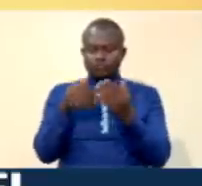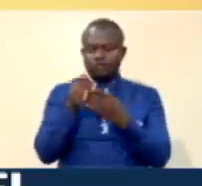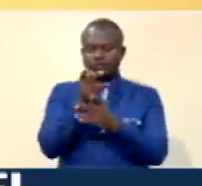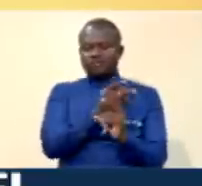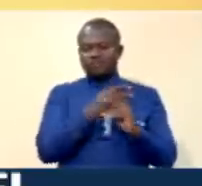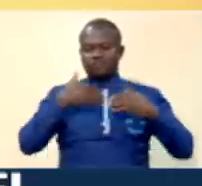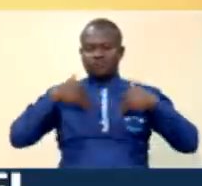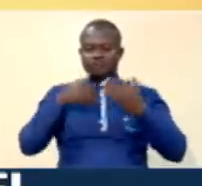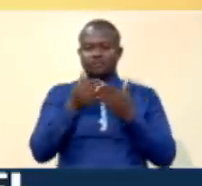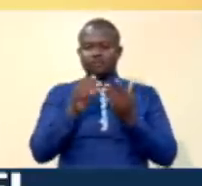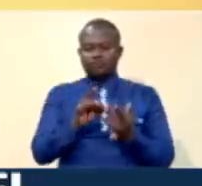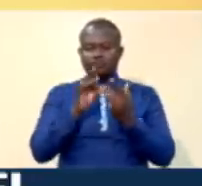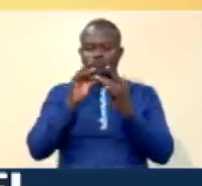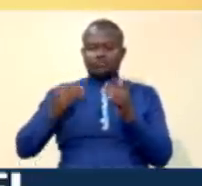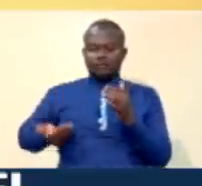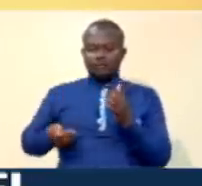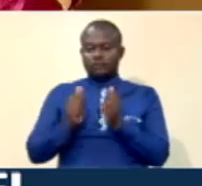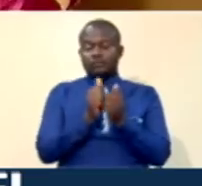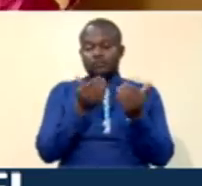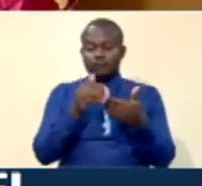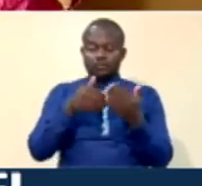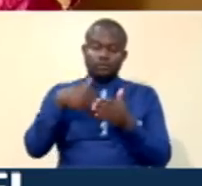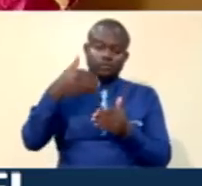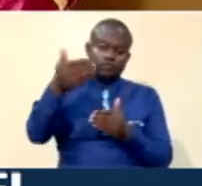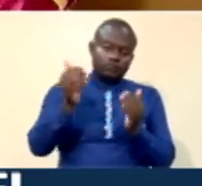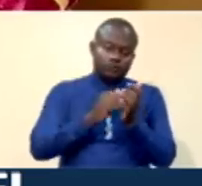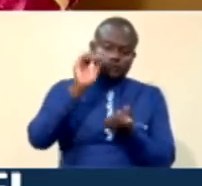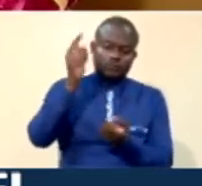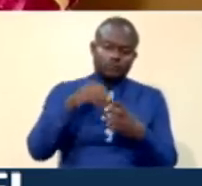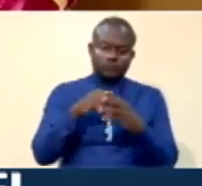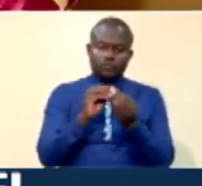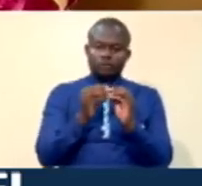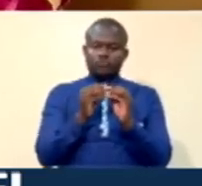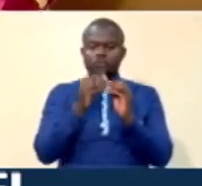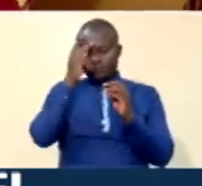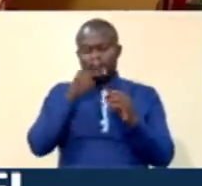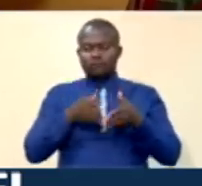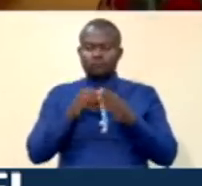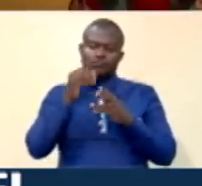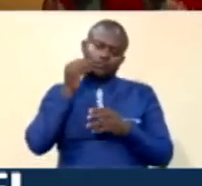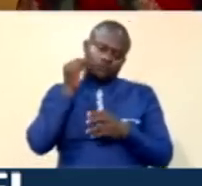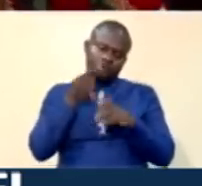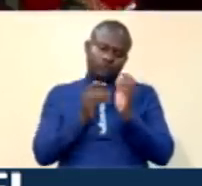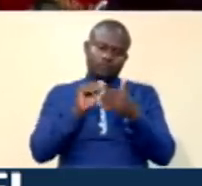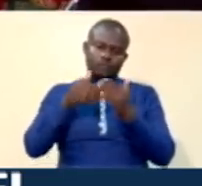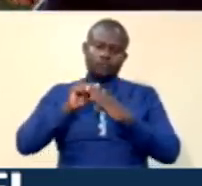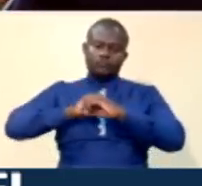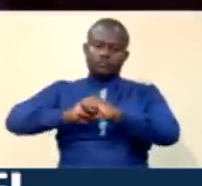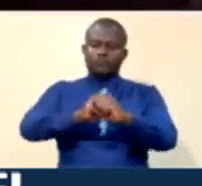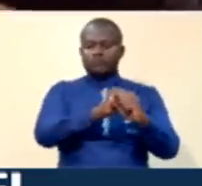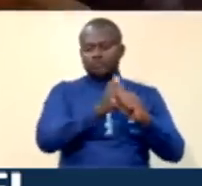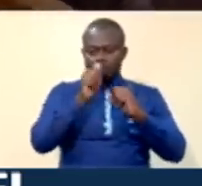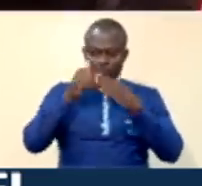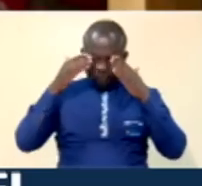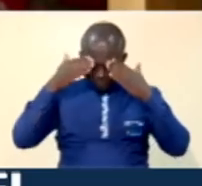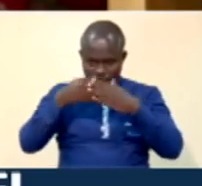kubungabunga ubuzima by'umwihariko bw'abagore n'abana bigenda binagabanya umubare w'ababyeyi babyarira mu ngo, akavuga ko kubirinda kwangirika ari cyo bashyize